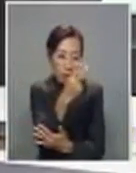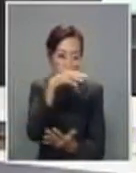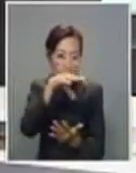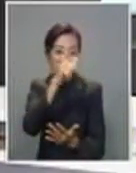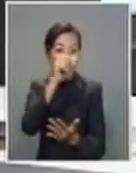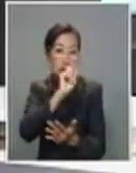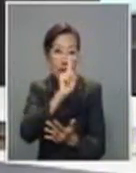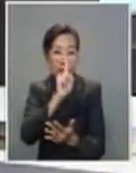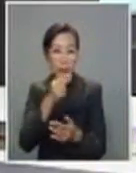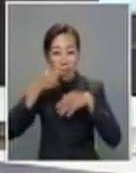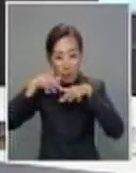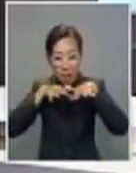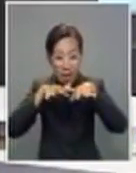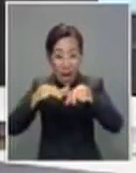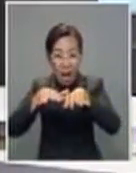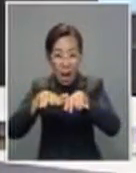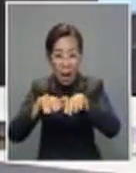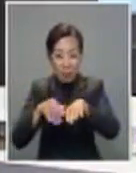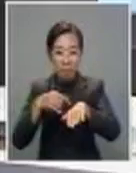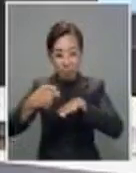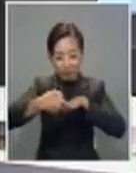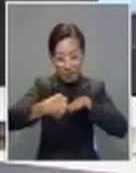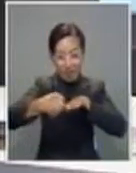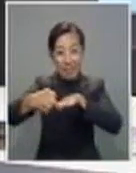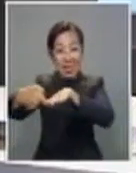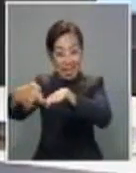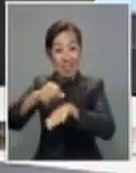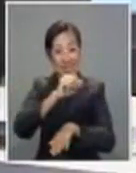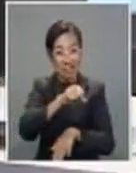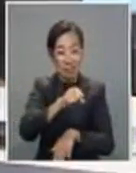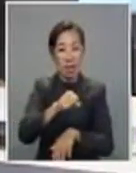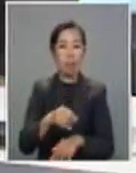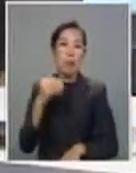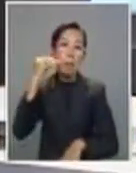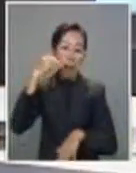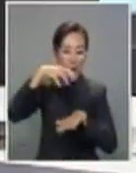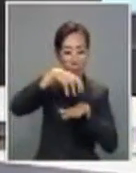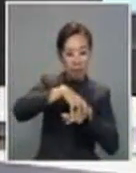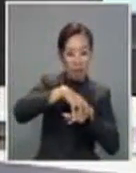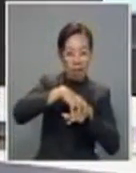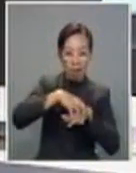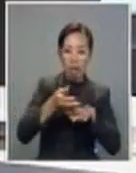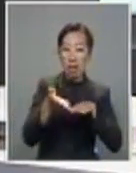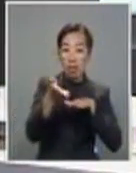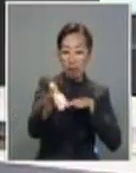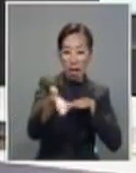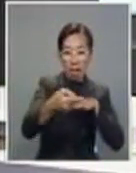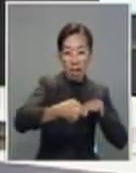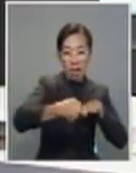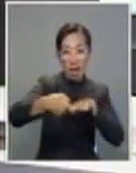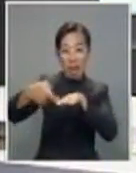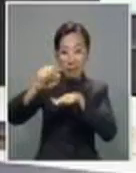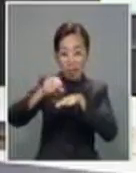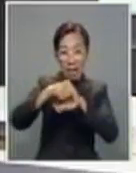พ ล่องแพนะครับบ้านพี่อยู่เรือนแพอะไรอย่างเงี้ยใช่ไหมนะฮะแต่ว่าอันนี้เป็นการล่องแพ